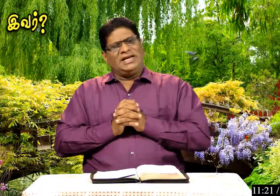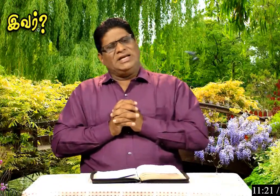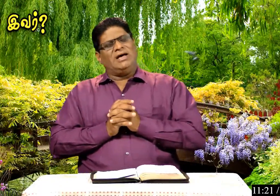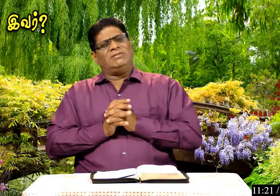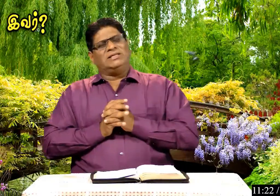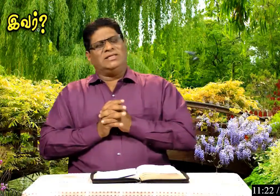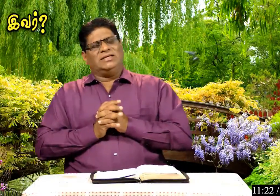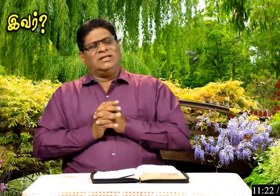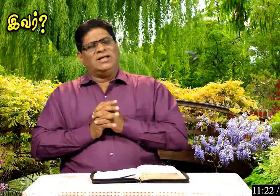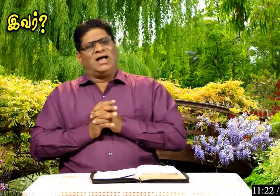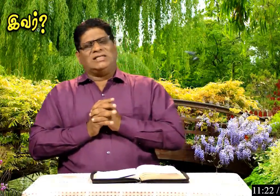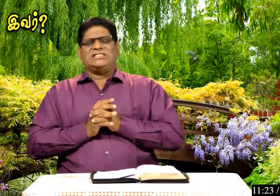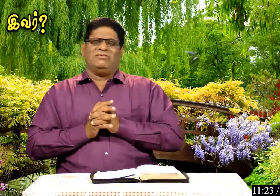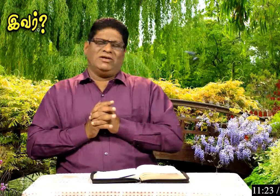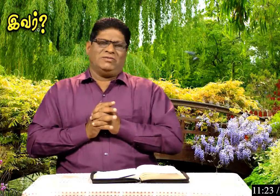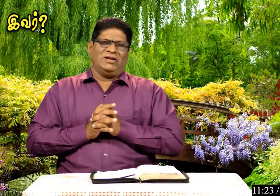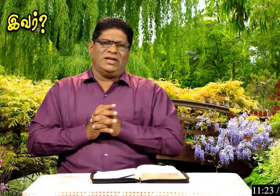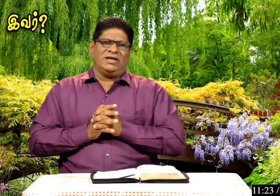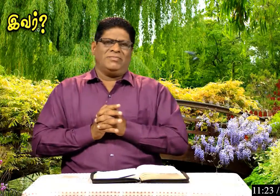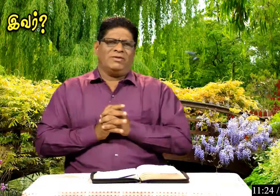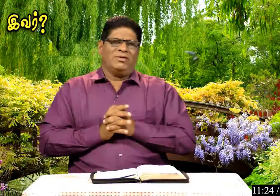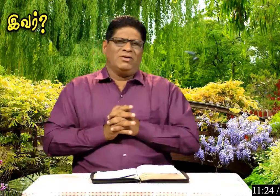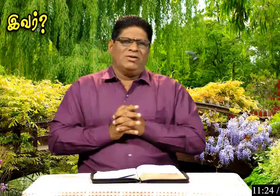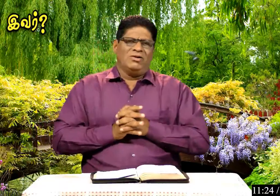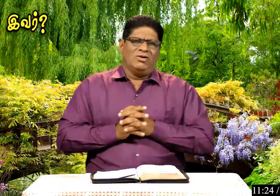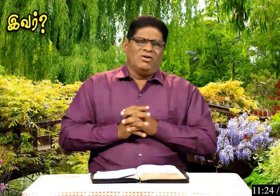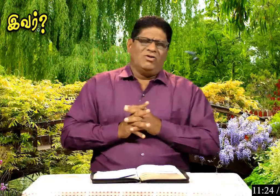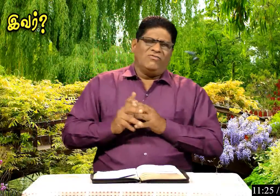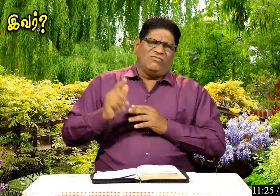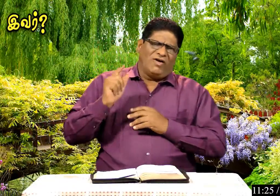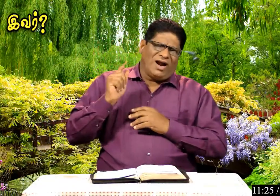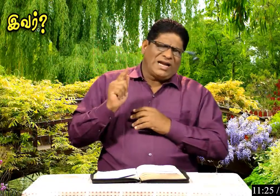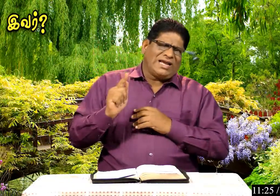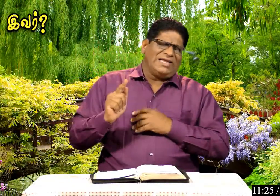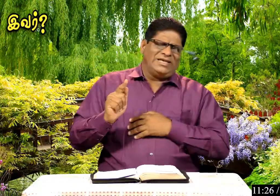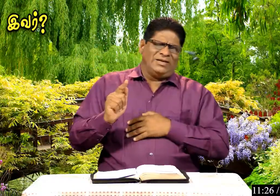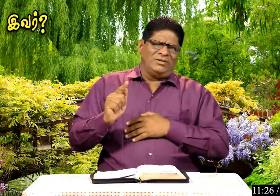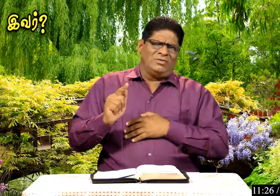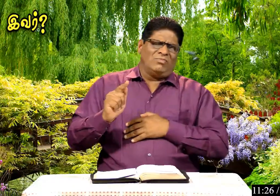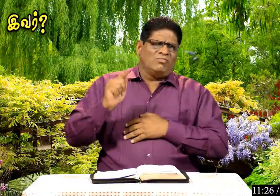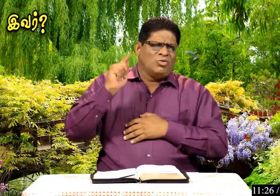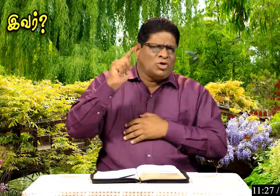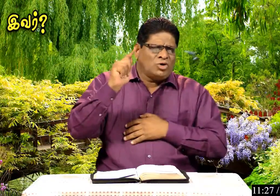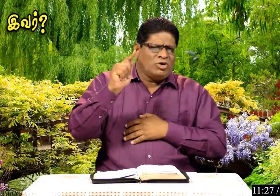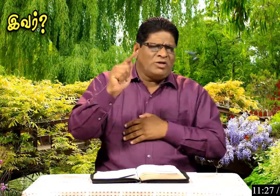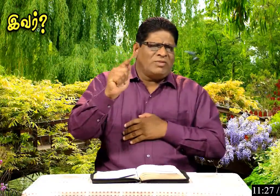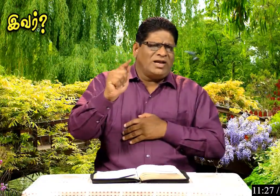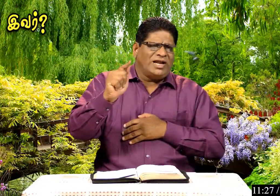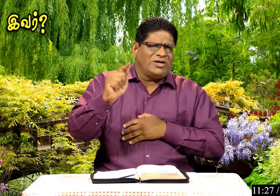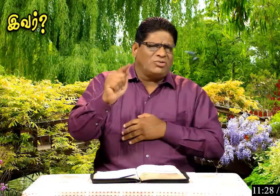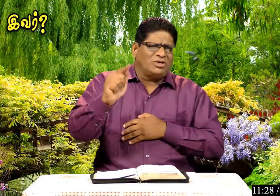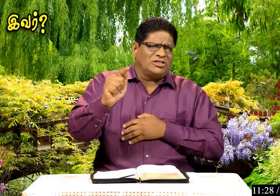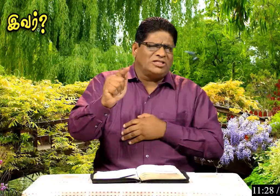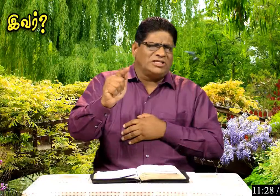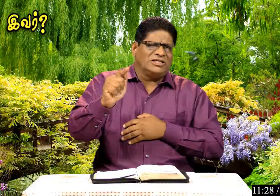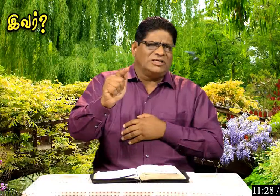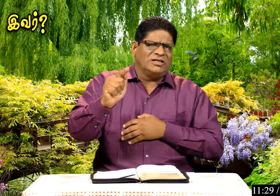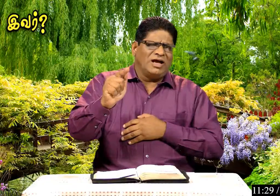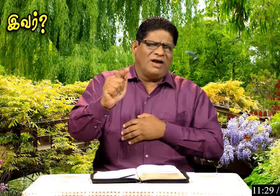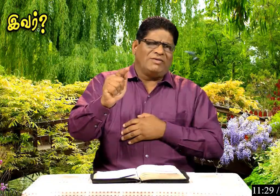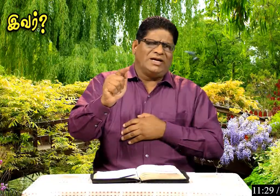அடைந்த 2 ஆசீர்வாதம் என்ன? வாழ்க்கையின் முன்னுரிமைகளை